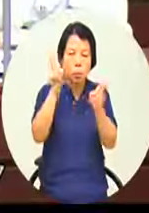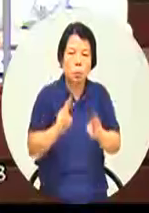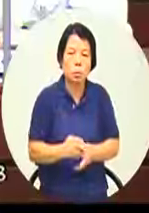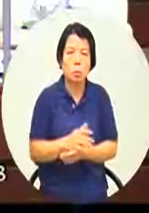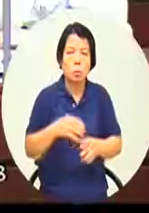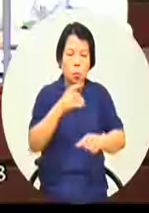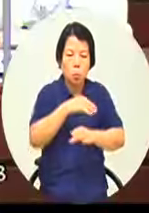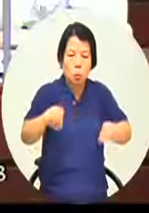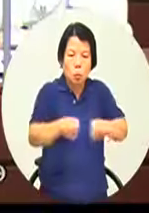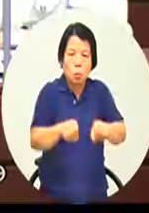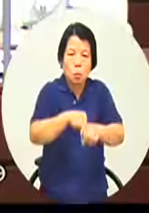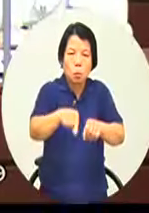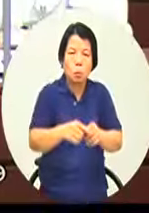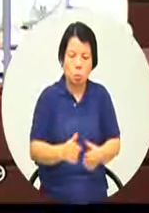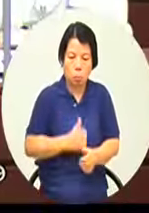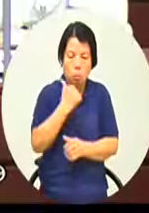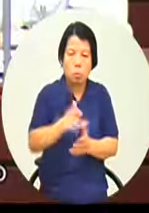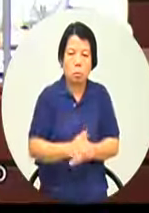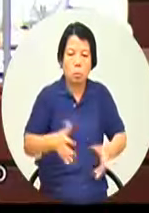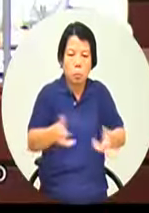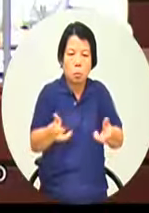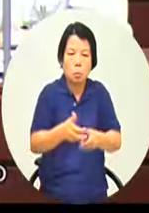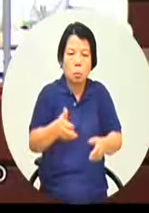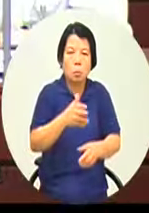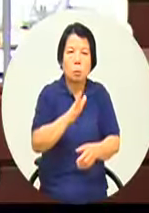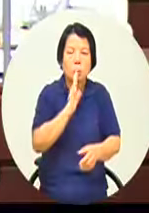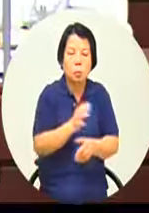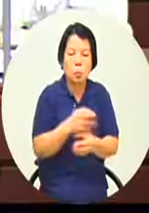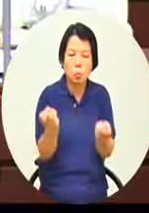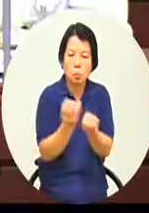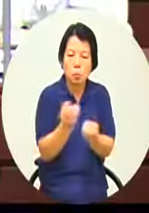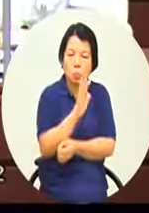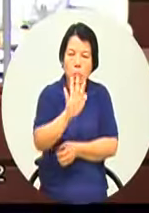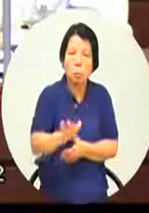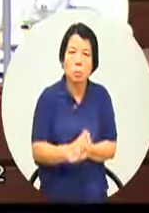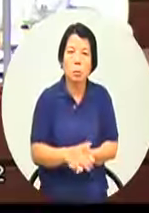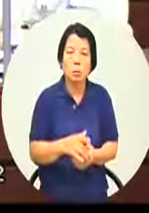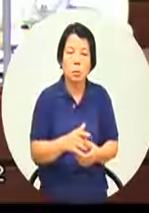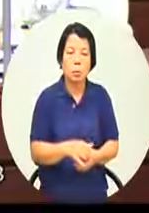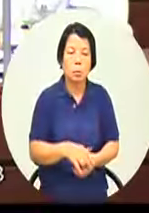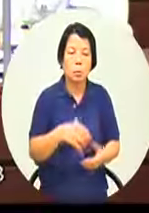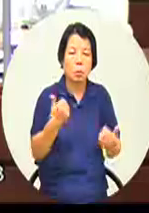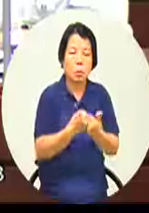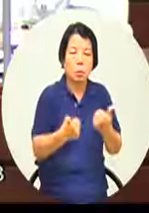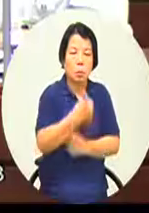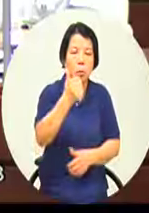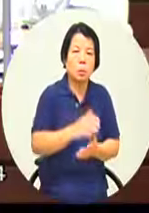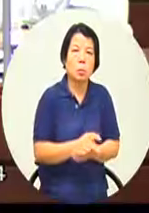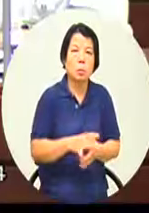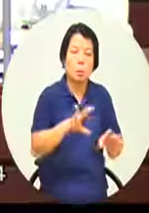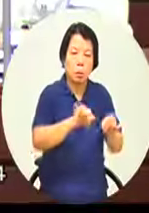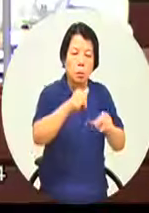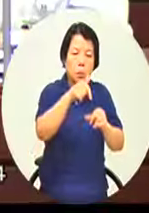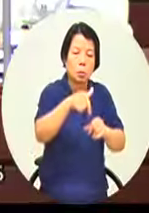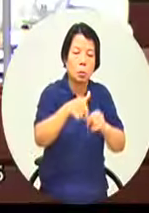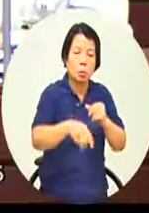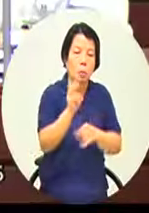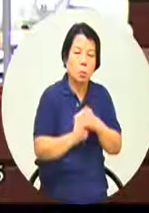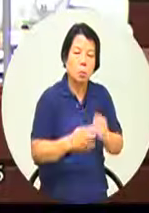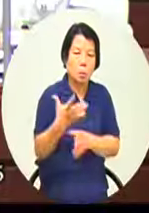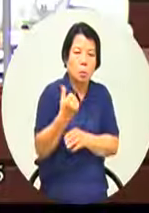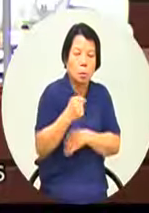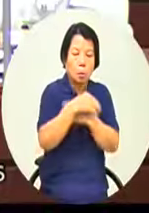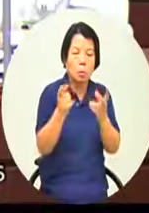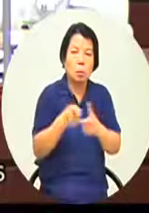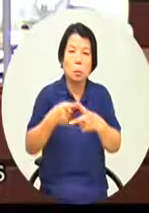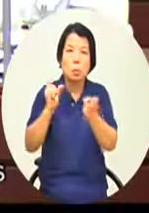盾管线确实在那个施工过程当中是有问题的。那议员提到的这一个地下水权的管理，那小港这个地